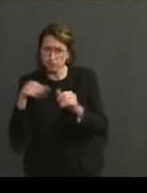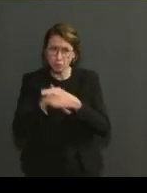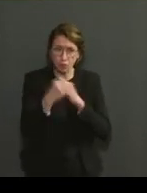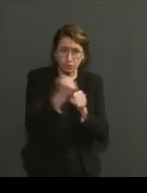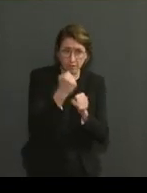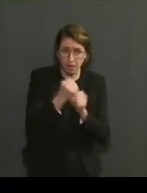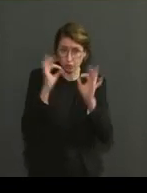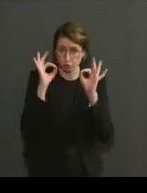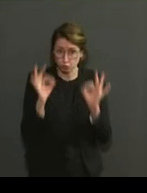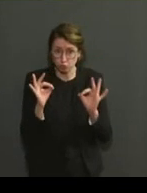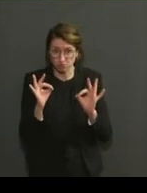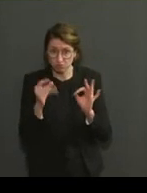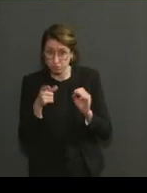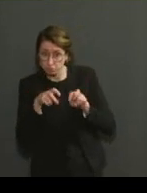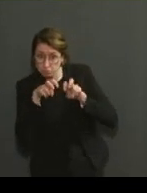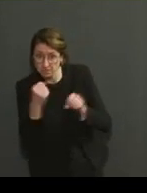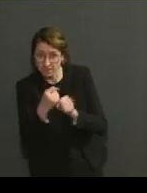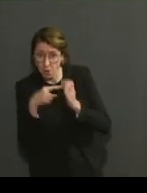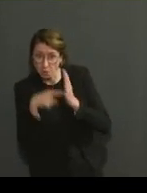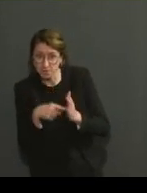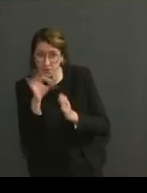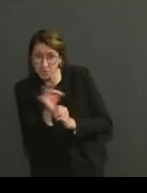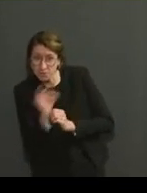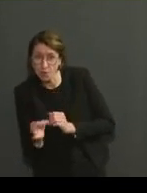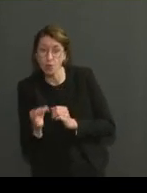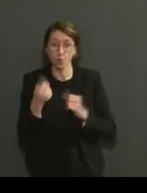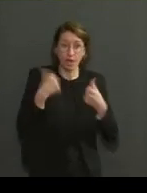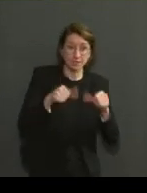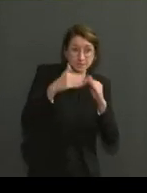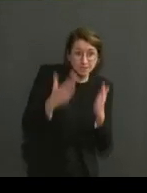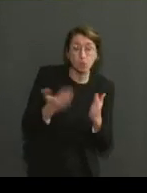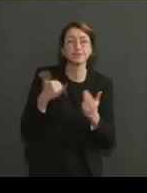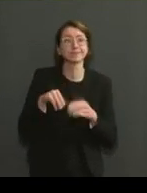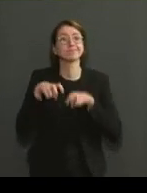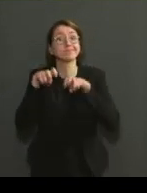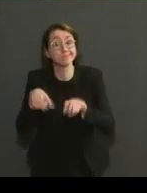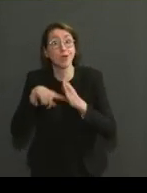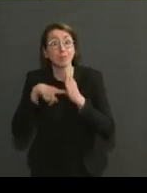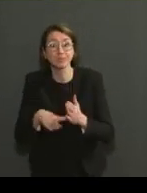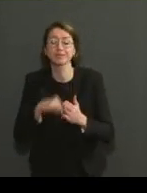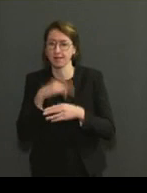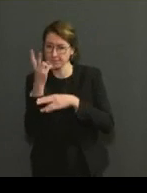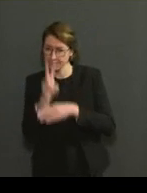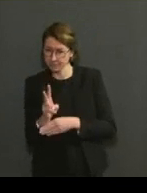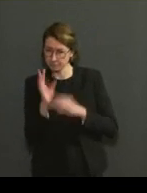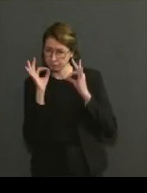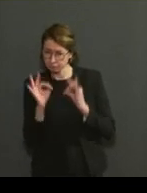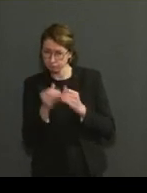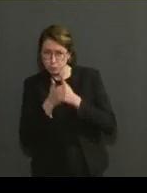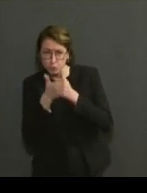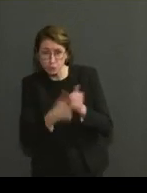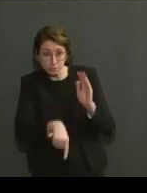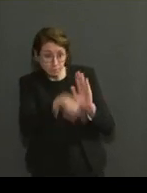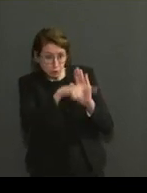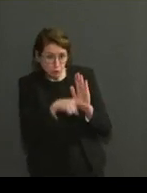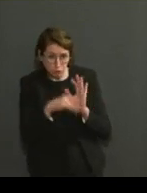tout se rendre au travail, si les mesures d'hygiène sont respectées sur le lieu de travail. Nous comprenons qu'il n'est pas toujours agréable ou